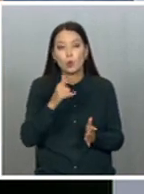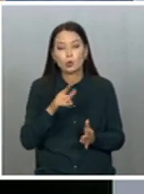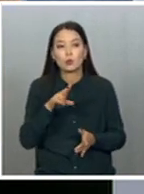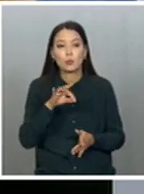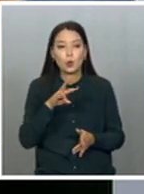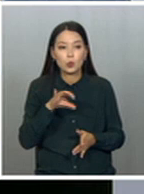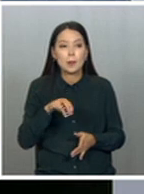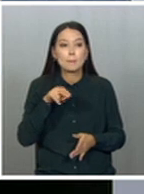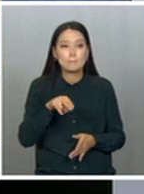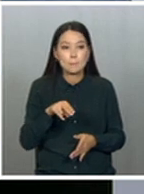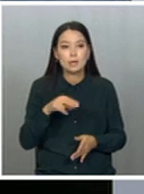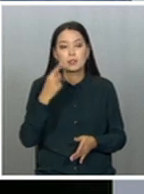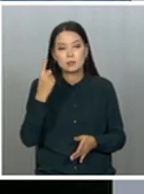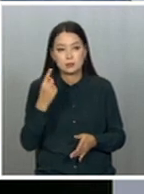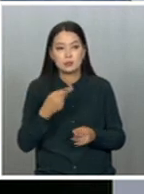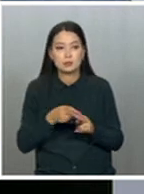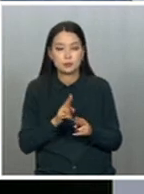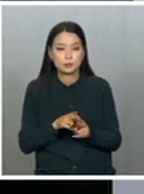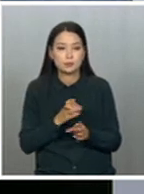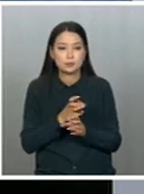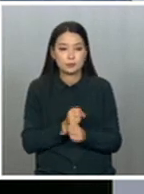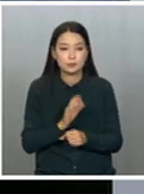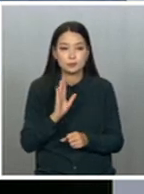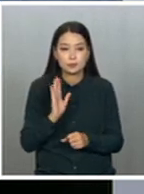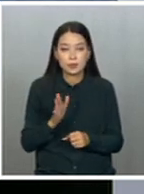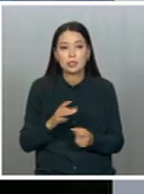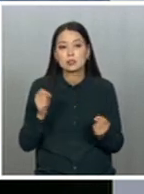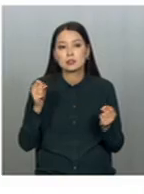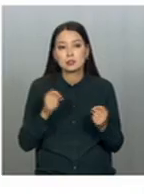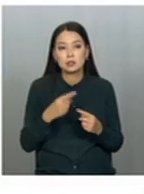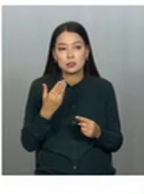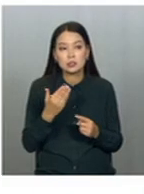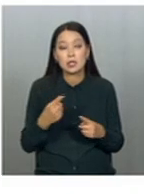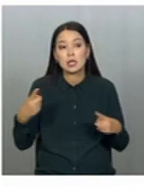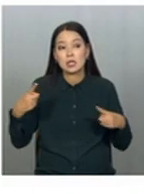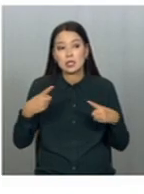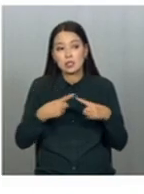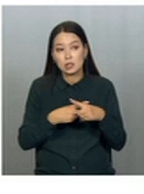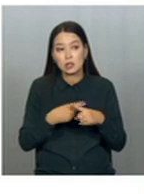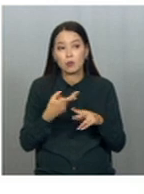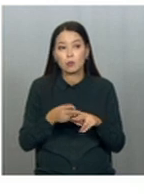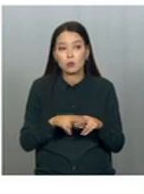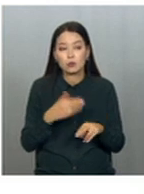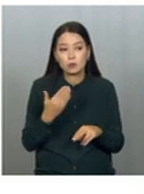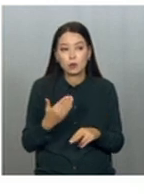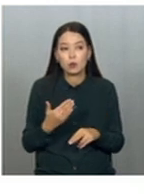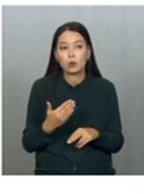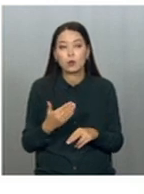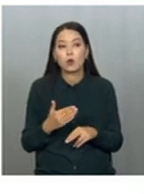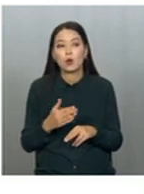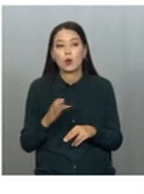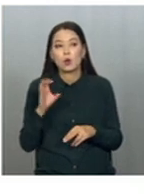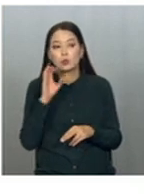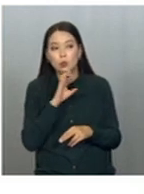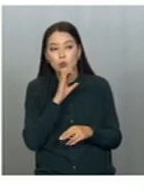де ол П штрих әрпімен белгіленеді. Сәйкесінше суретте бейнеленген сфераның ол оң жақ төмен